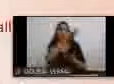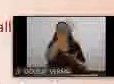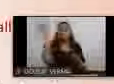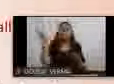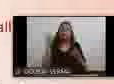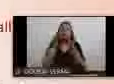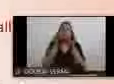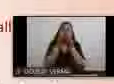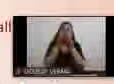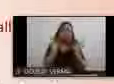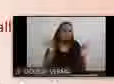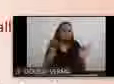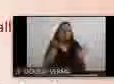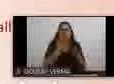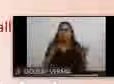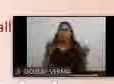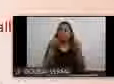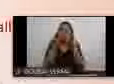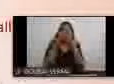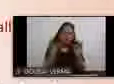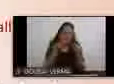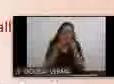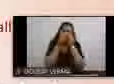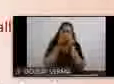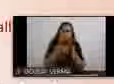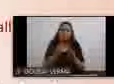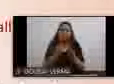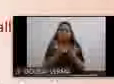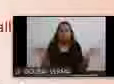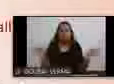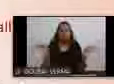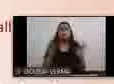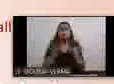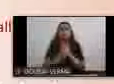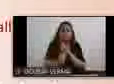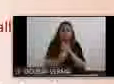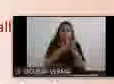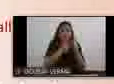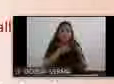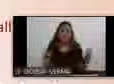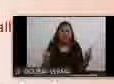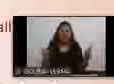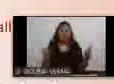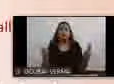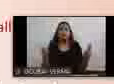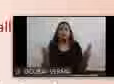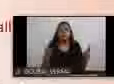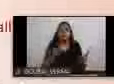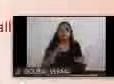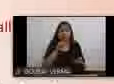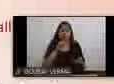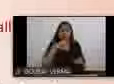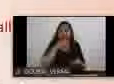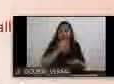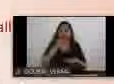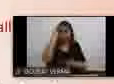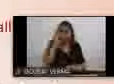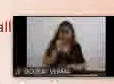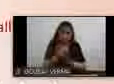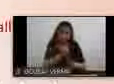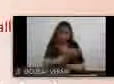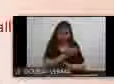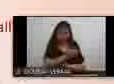स्किल्स व्हिच वी प्रोवाइड टू द चाइल्ड, व्हिच वी डूइंग सर्टेन थिंग्स इन अर्ली इयर्स, वी कैन हेल्प